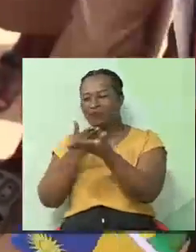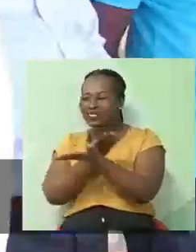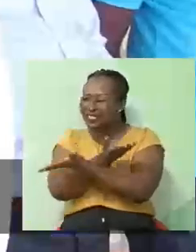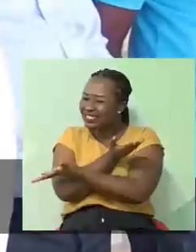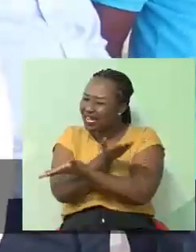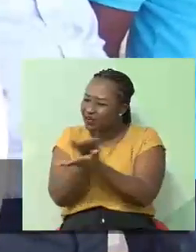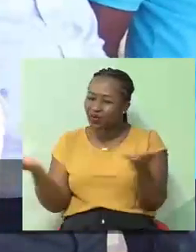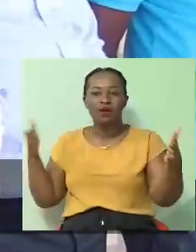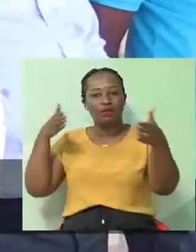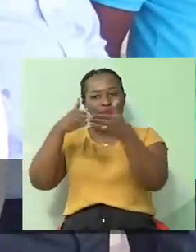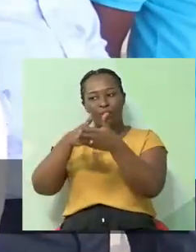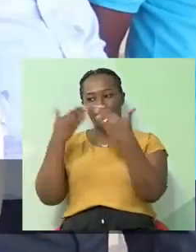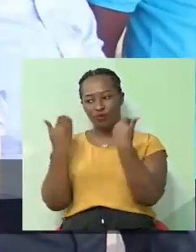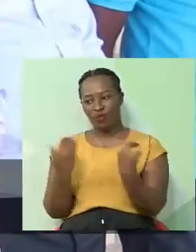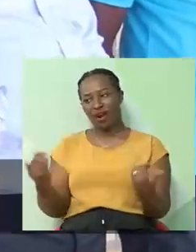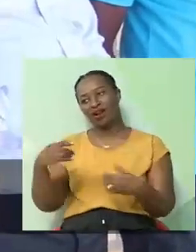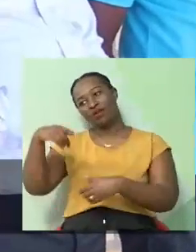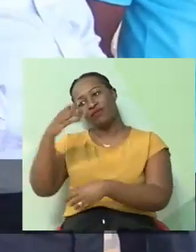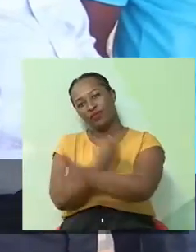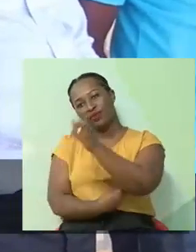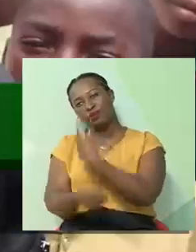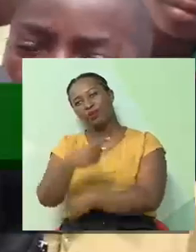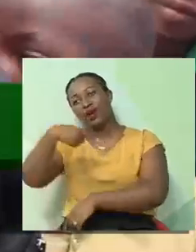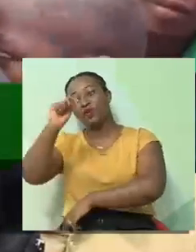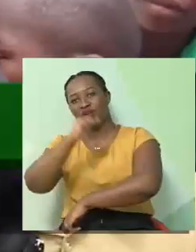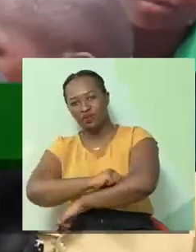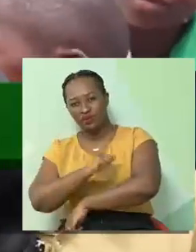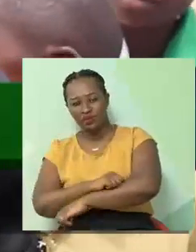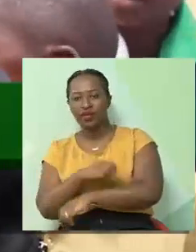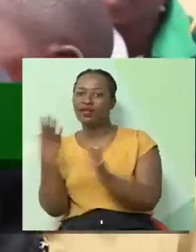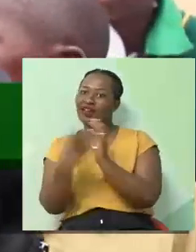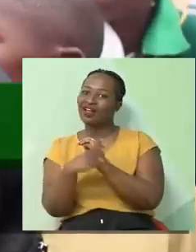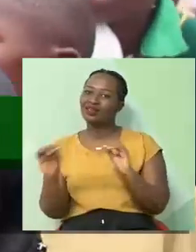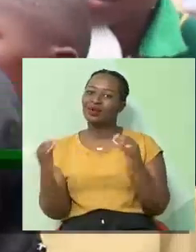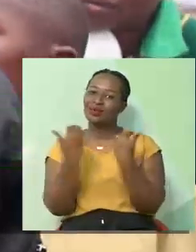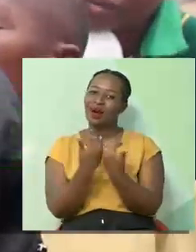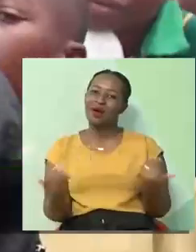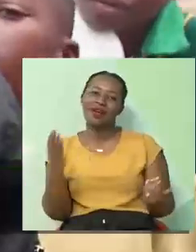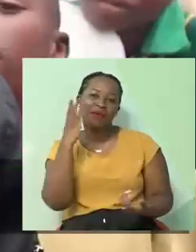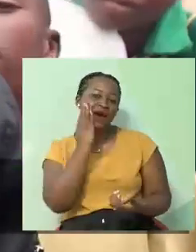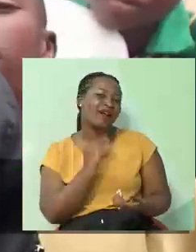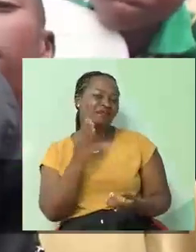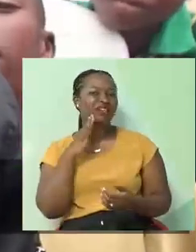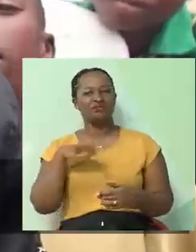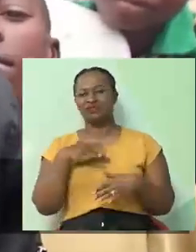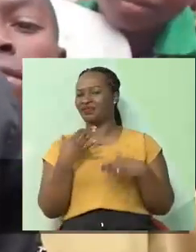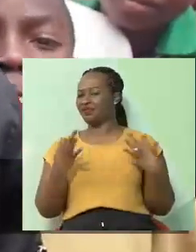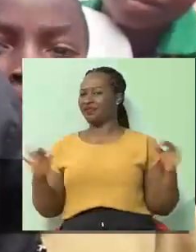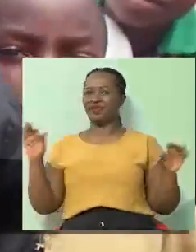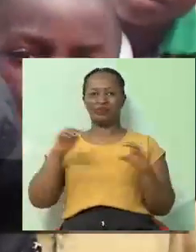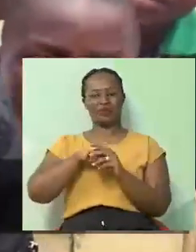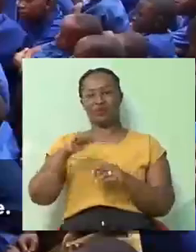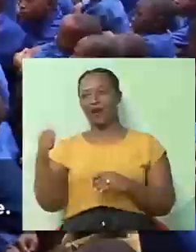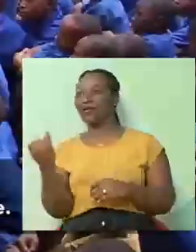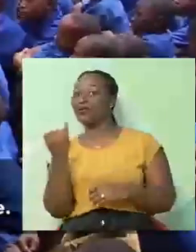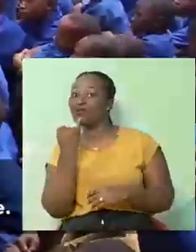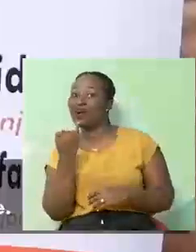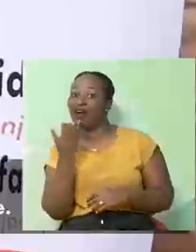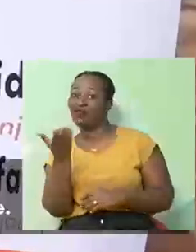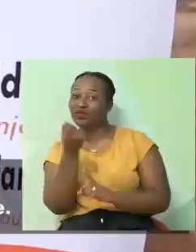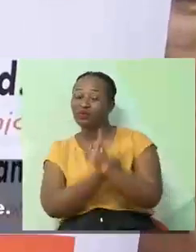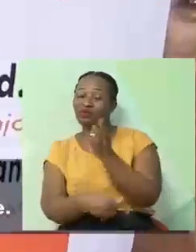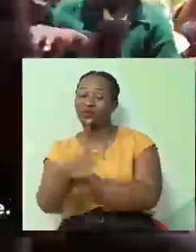imbogamizi izo arizo zose zizitira umwana ufite ubumuga kugana ishuri. Nta kibazo dufite, abana baramenyereye barisanzuye mu bandi.